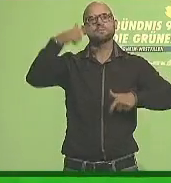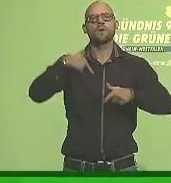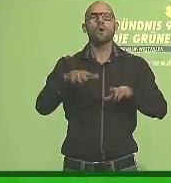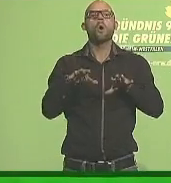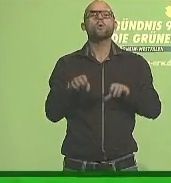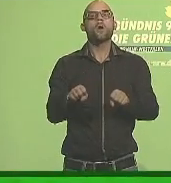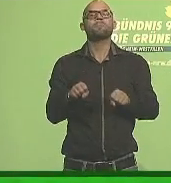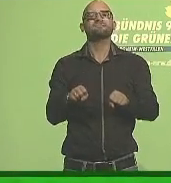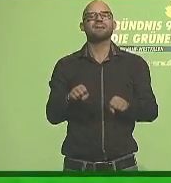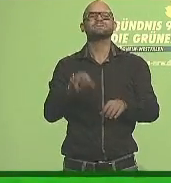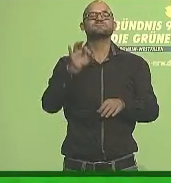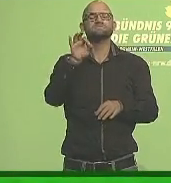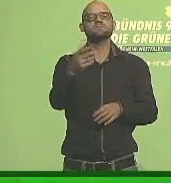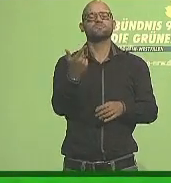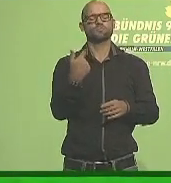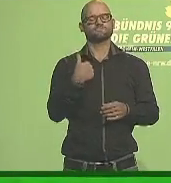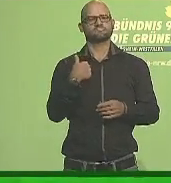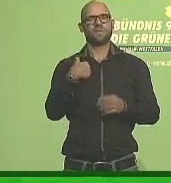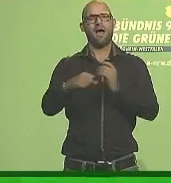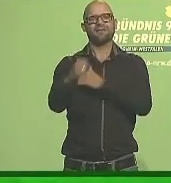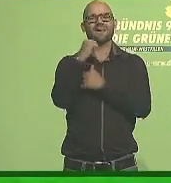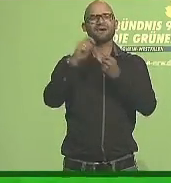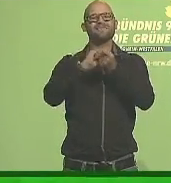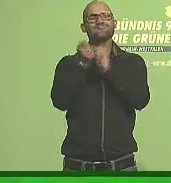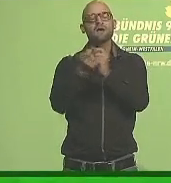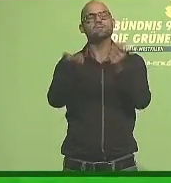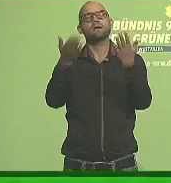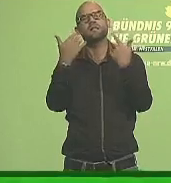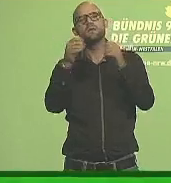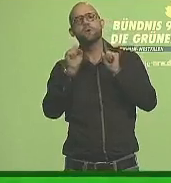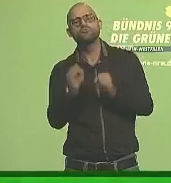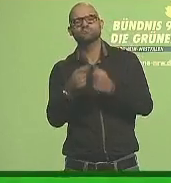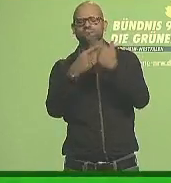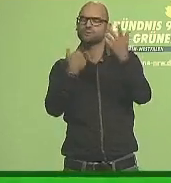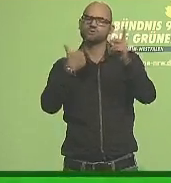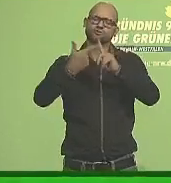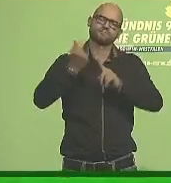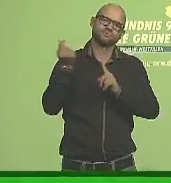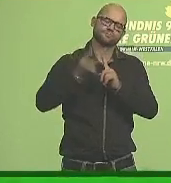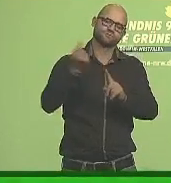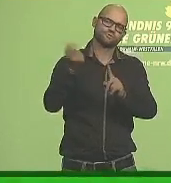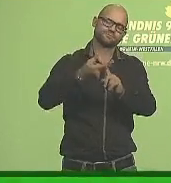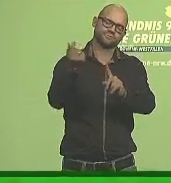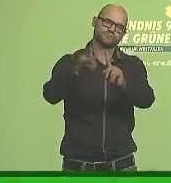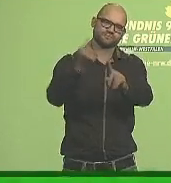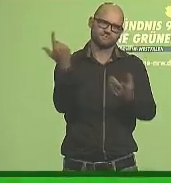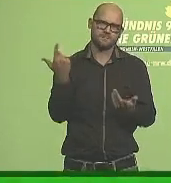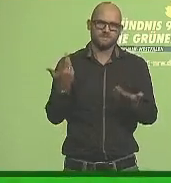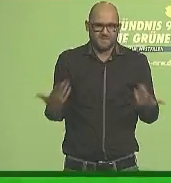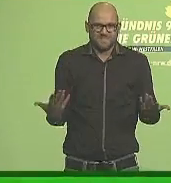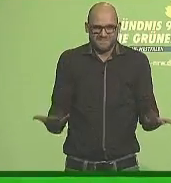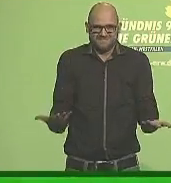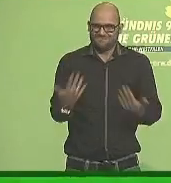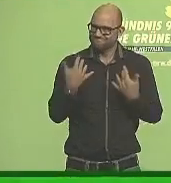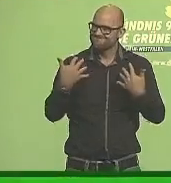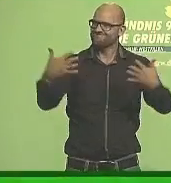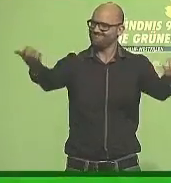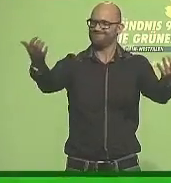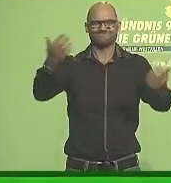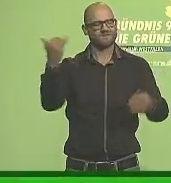an erster Stelle als Partei stehen, wenn es um Klimaschutz und Energiepolitik geht. Das habt ihr heute Morgen nochmal